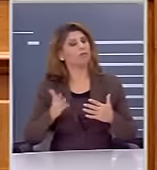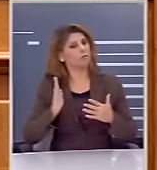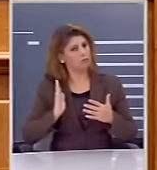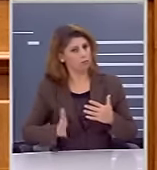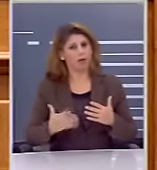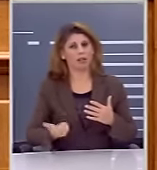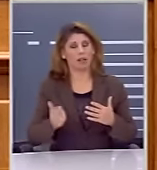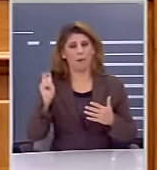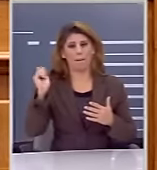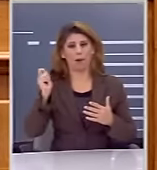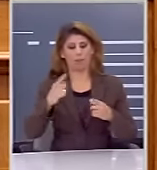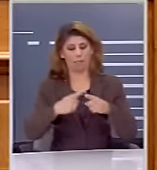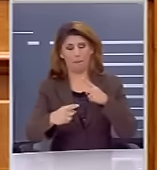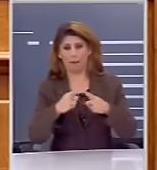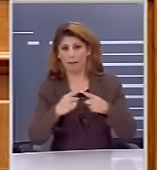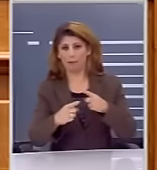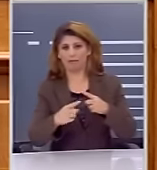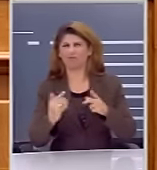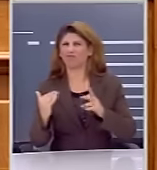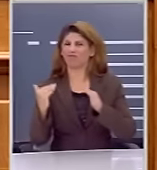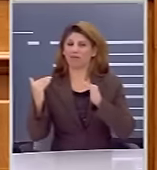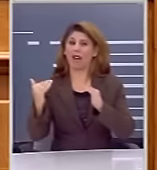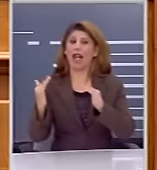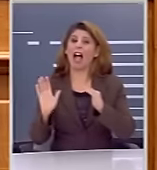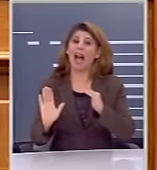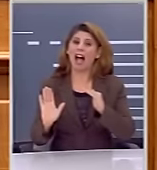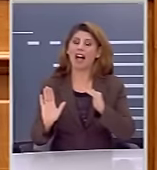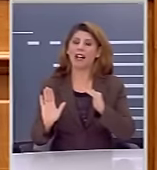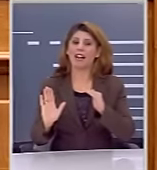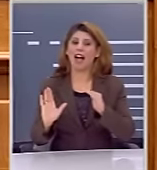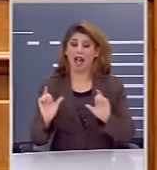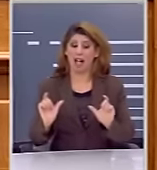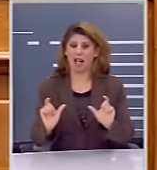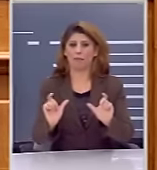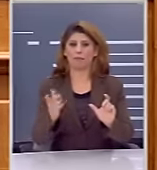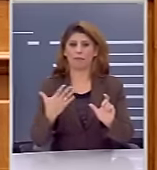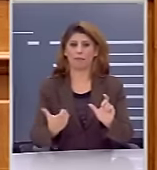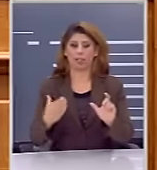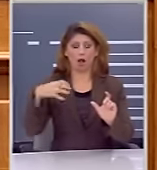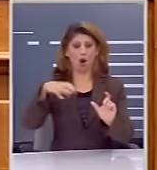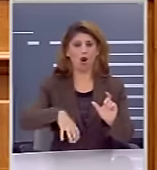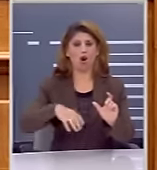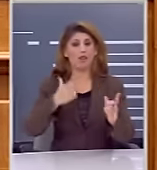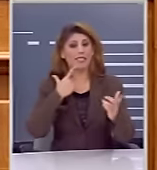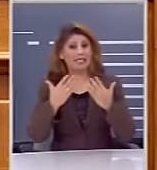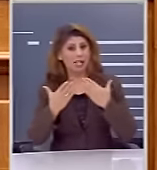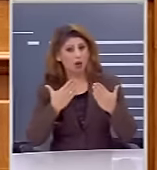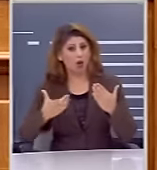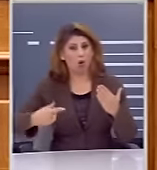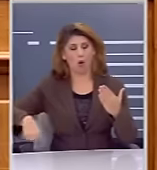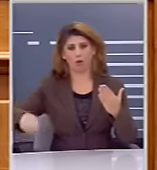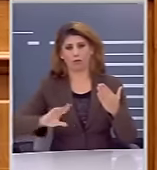έχουμε πολιτικές αντιπαραθέσεις, οξείες, αλλά η Εθνική Άμυνα αποτελεί ένα χώρο συνεννόησης όλων